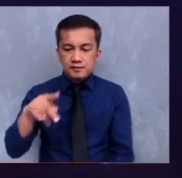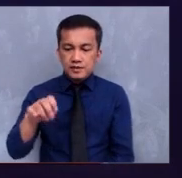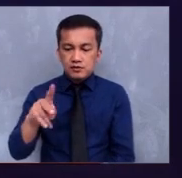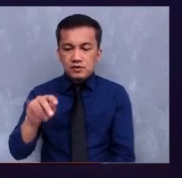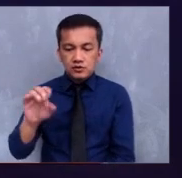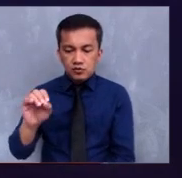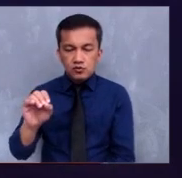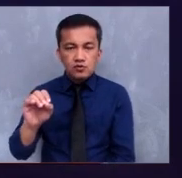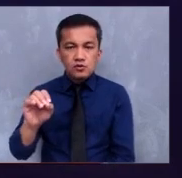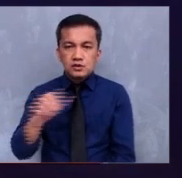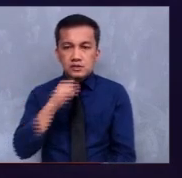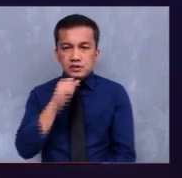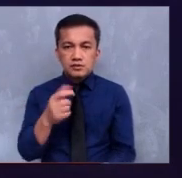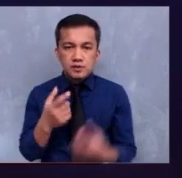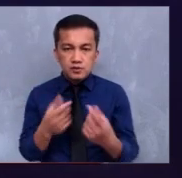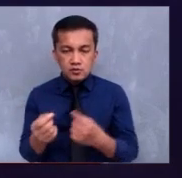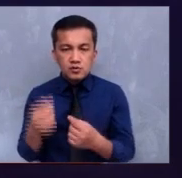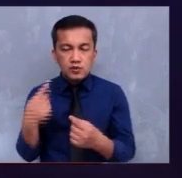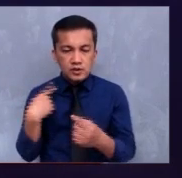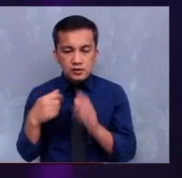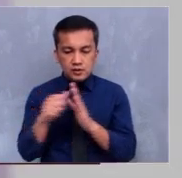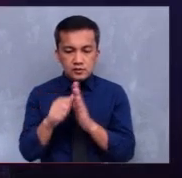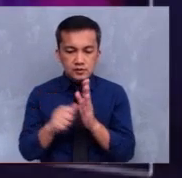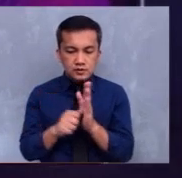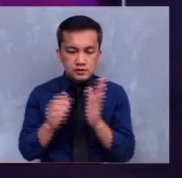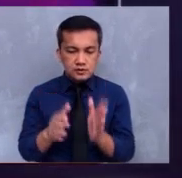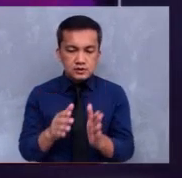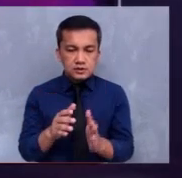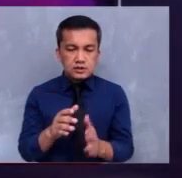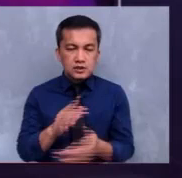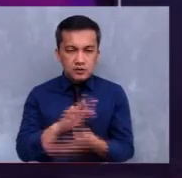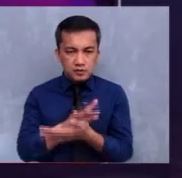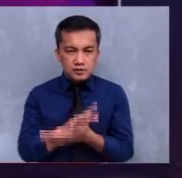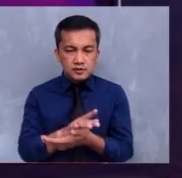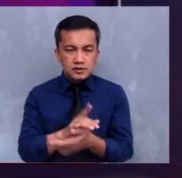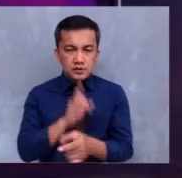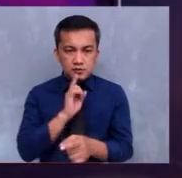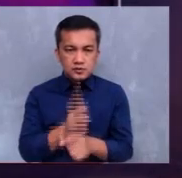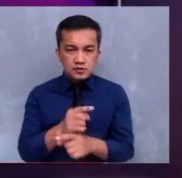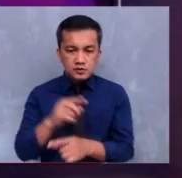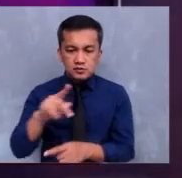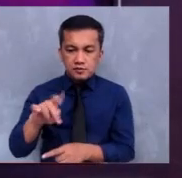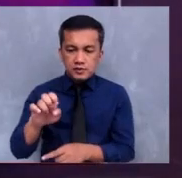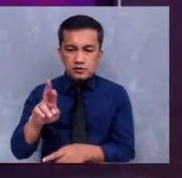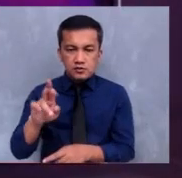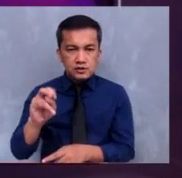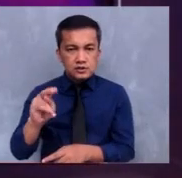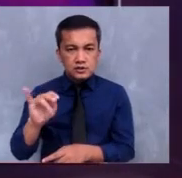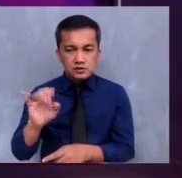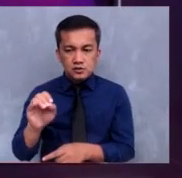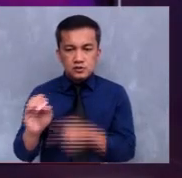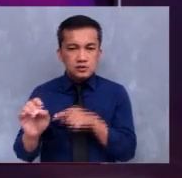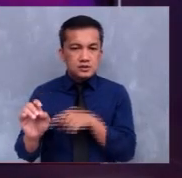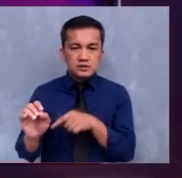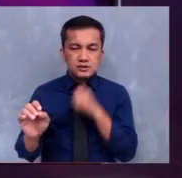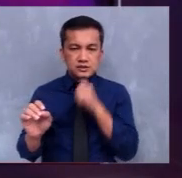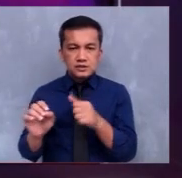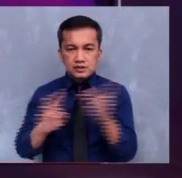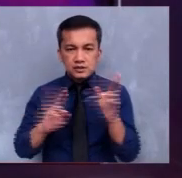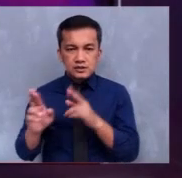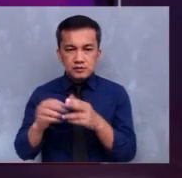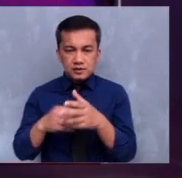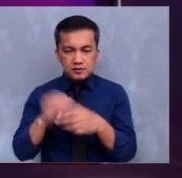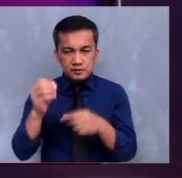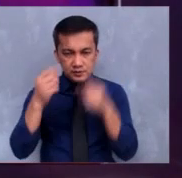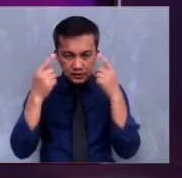ito magagawa dahil may mga abogado siyang nagka-COVID. Pinatotohanan naman ni Ferolino na hindi pa nga siya handang maglabas ng ponensya.